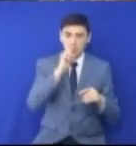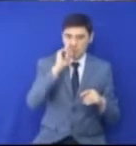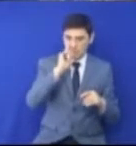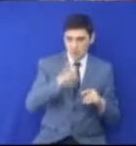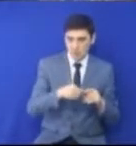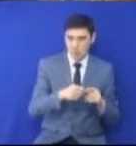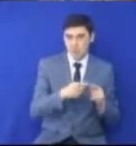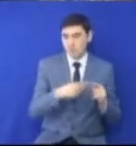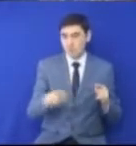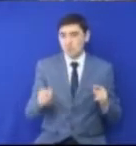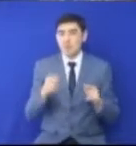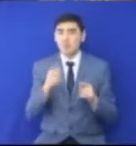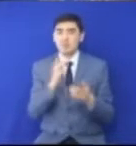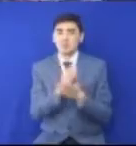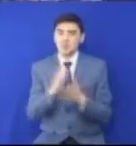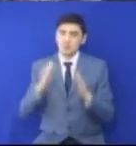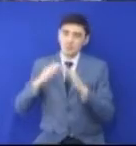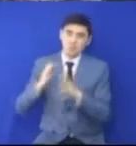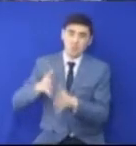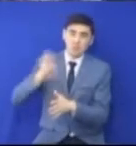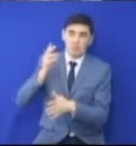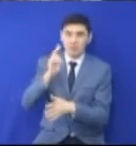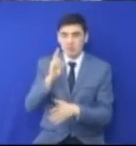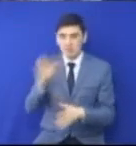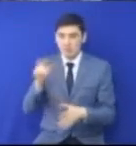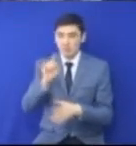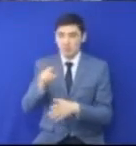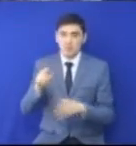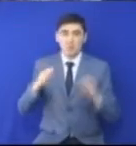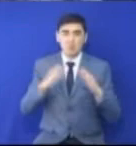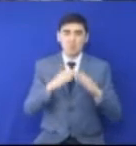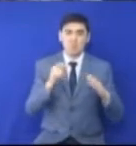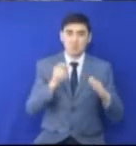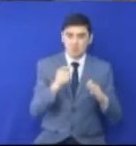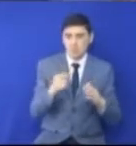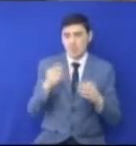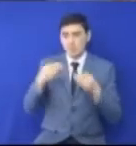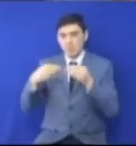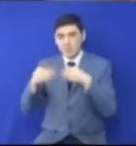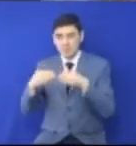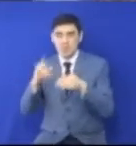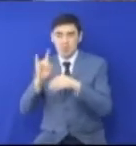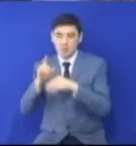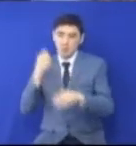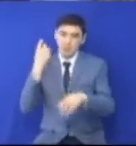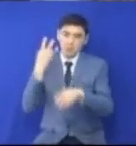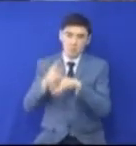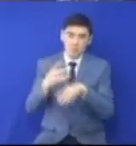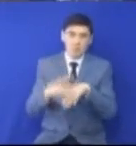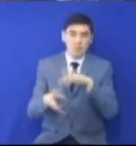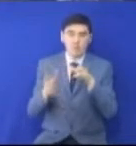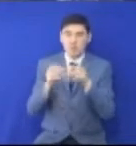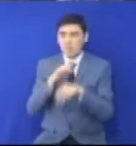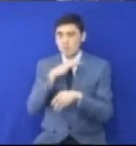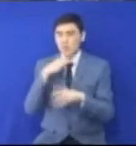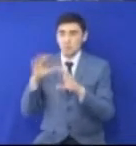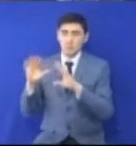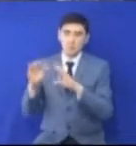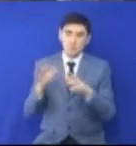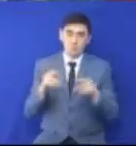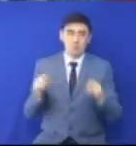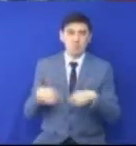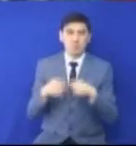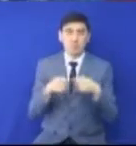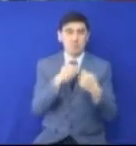тонау, жеке меншік аумаққа енудің 25 фактісі және пластик терезе бүлдірудің 20 оқиғасы тіркелген.